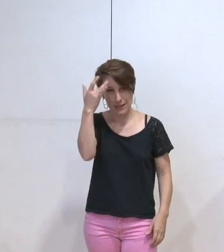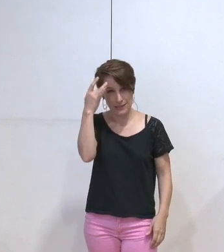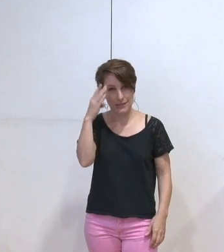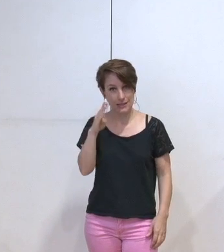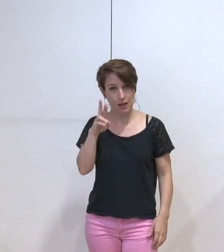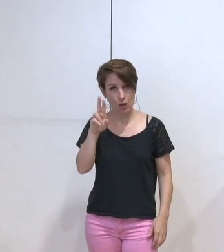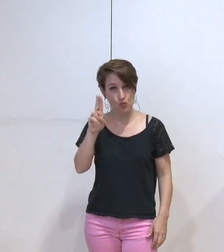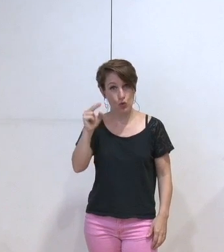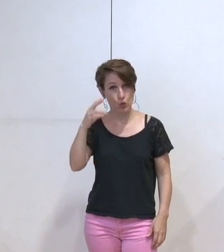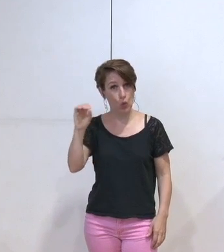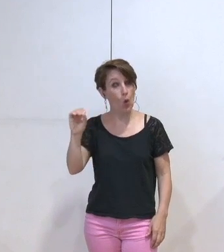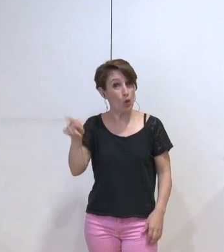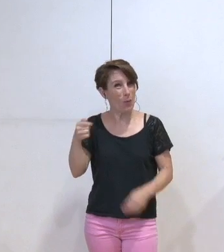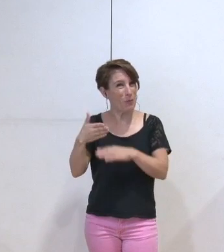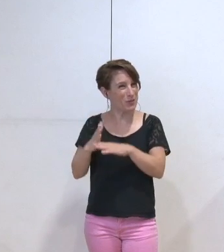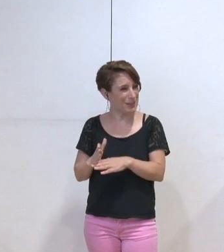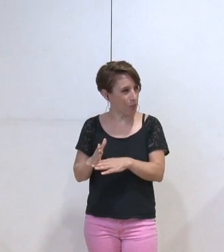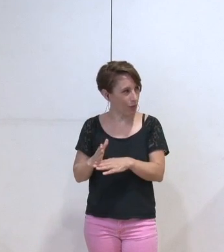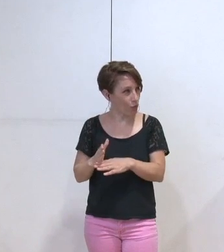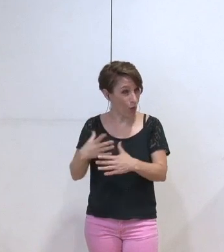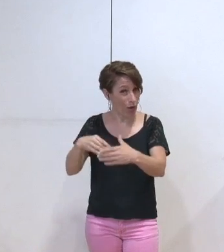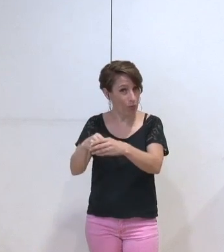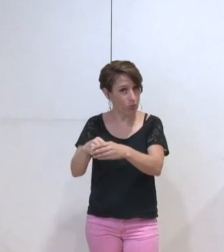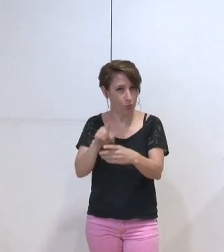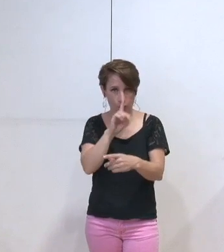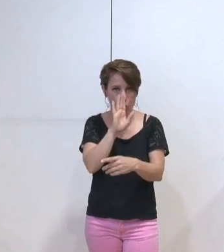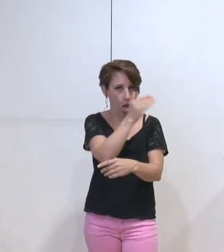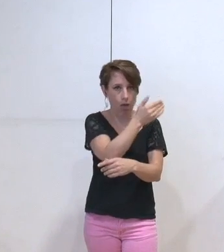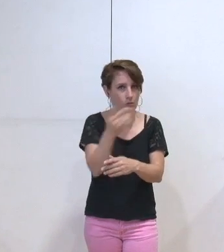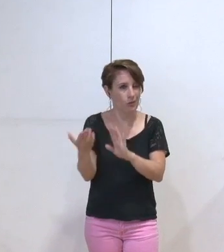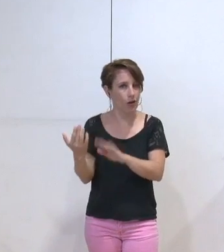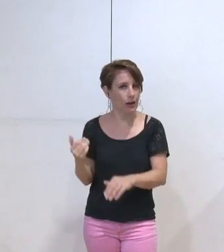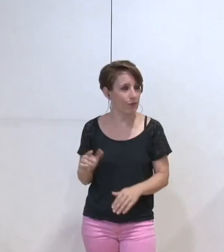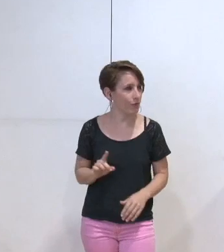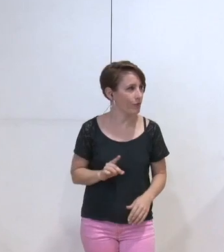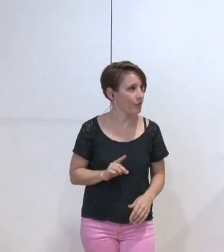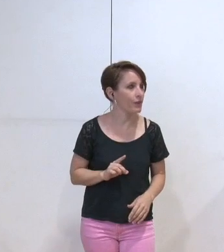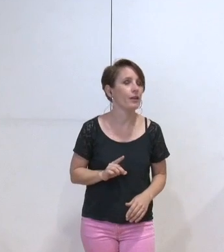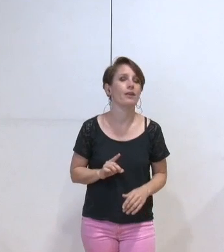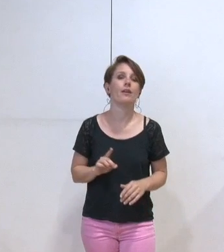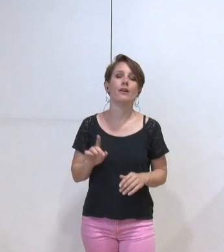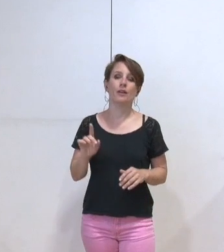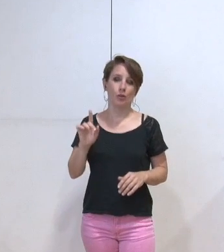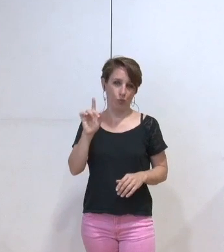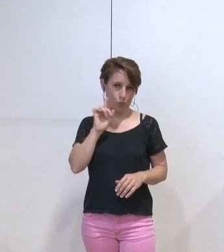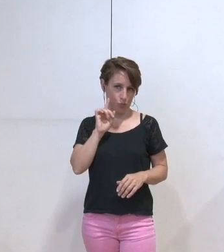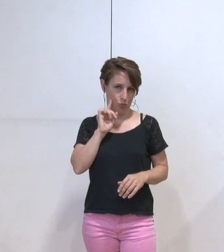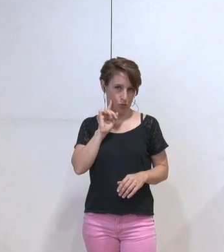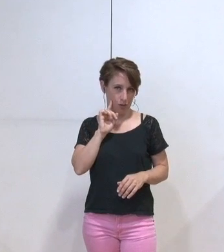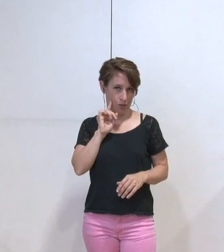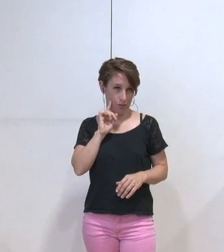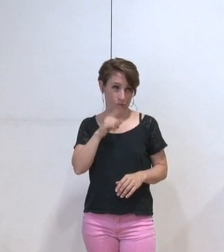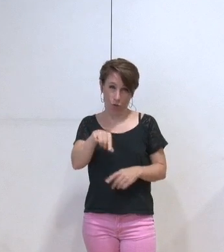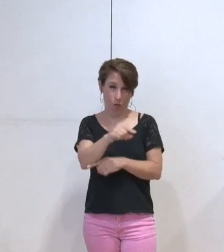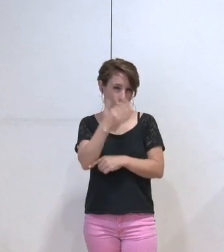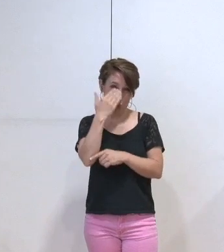était prévu dans ce diagnostic et parce que vous considérez que ce processus va être